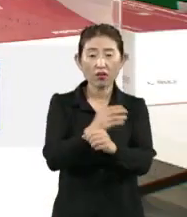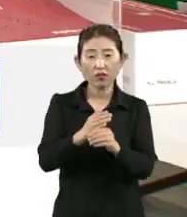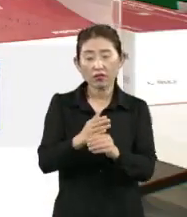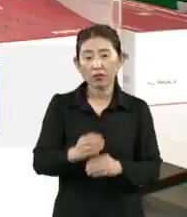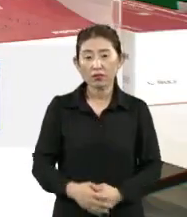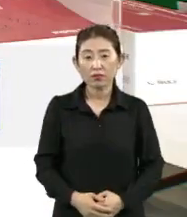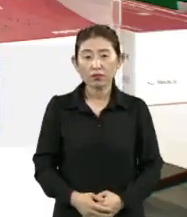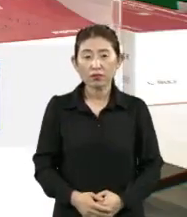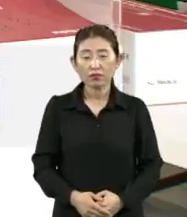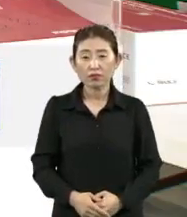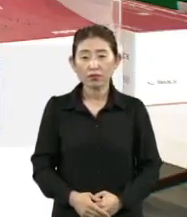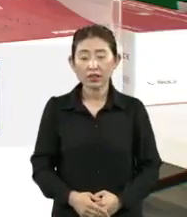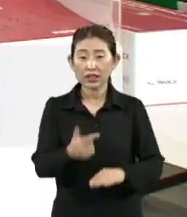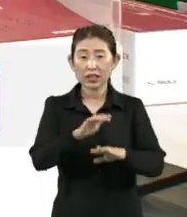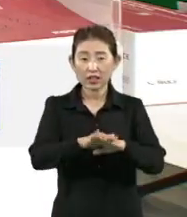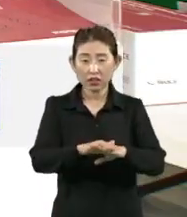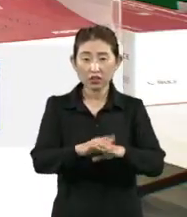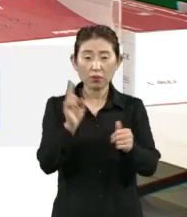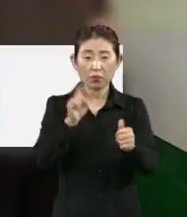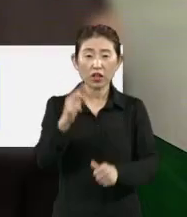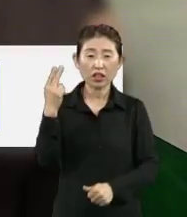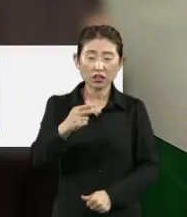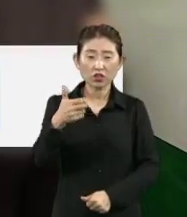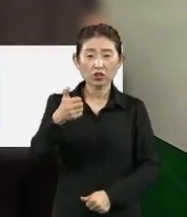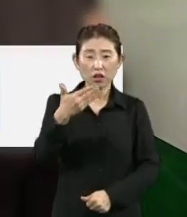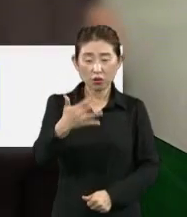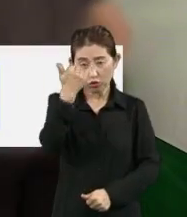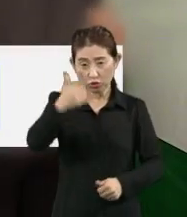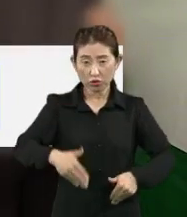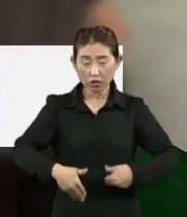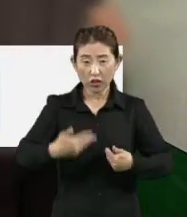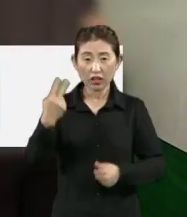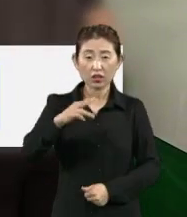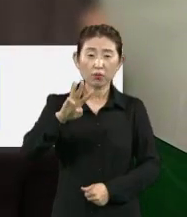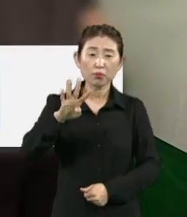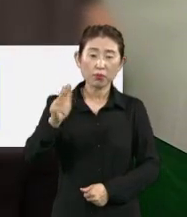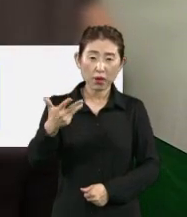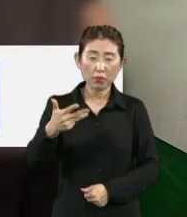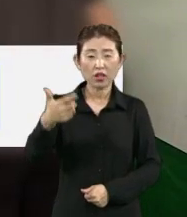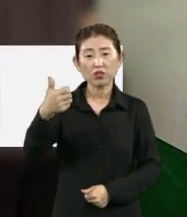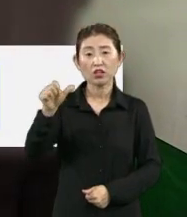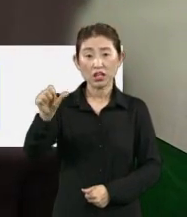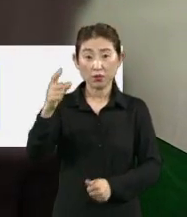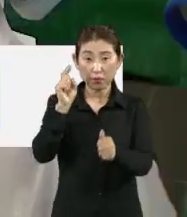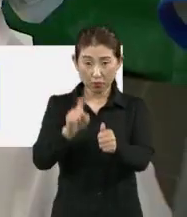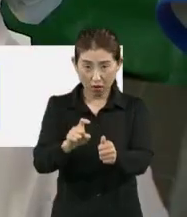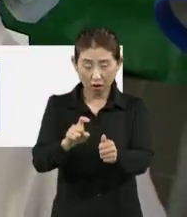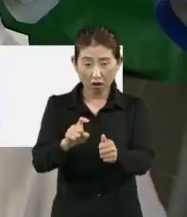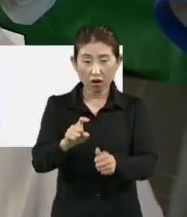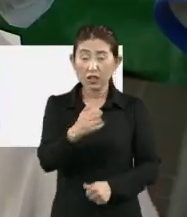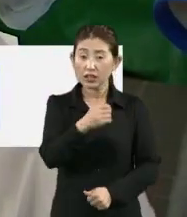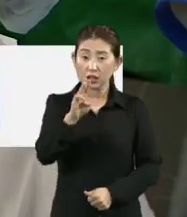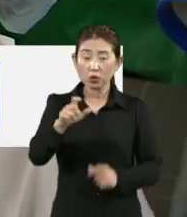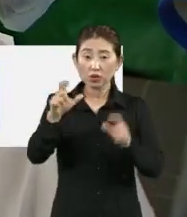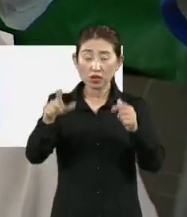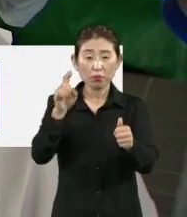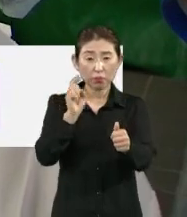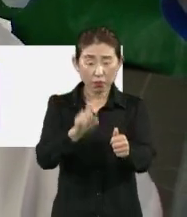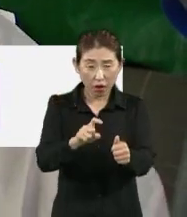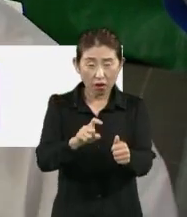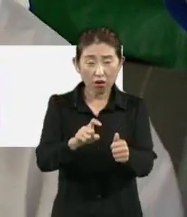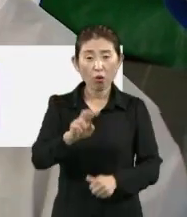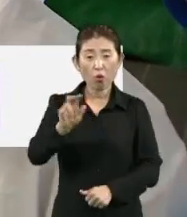확산세가 이어졌습니다. 대전은 2,059명, 충남은 2,865명의 확진자가 나왔고 세종은